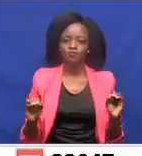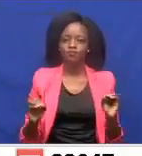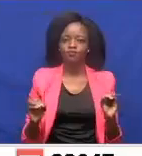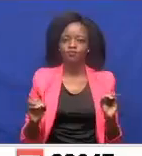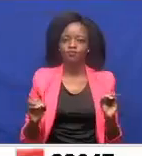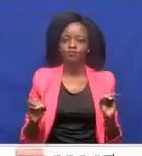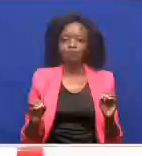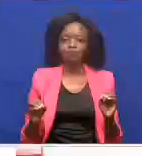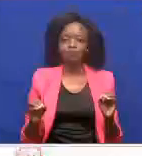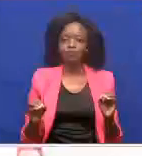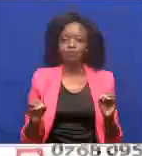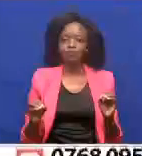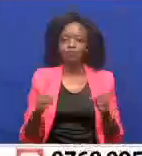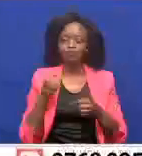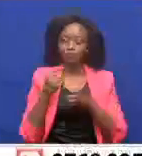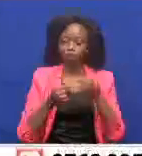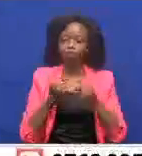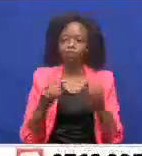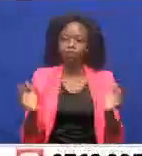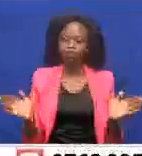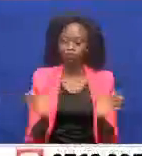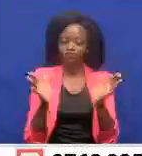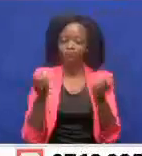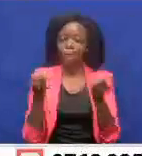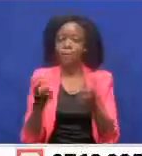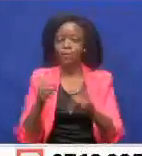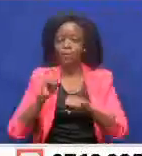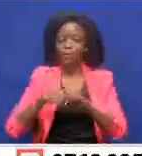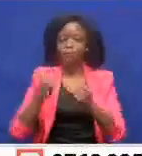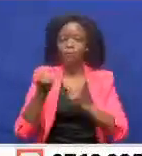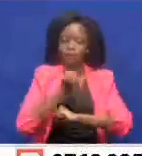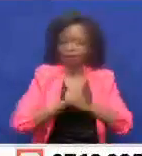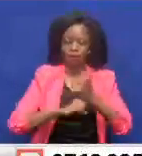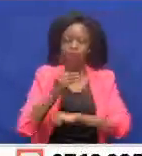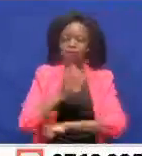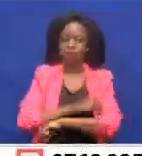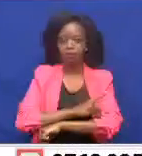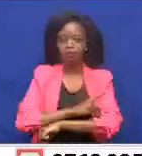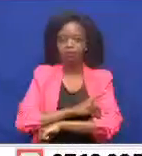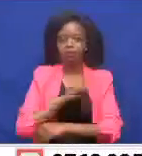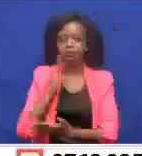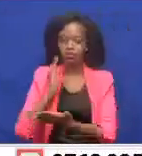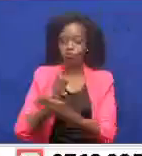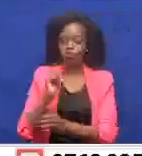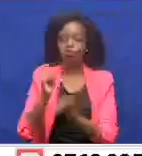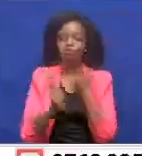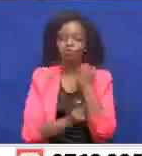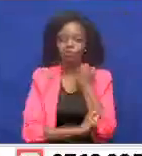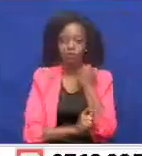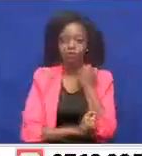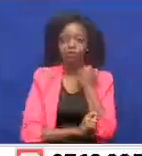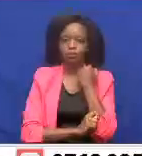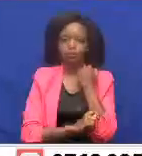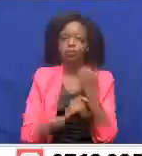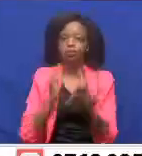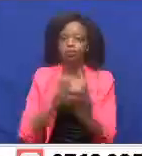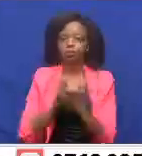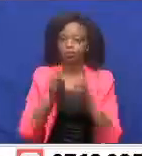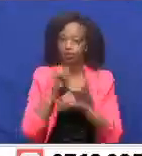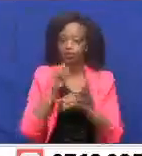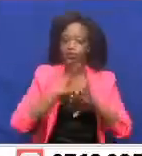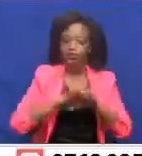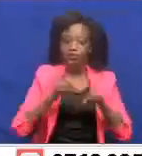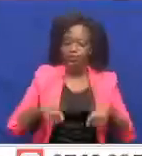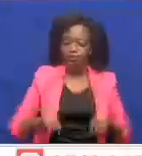kujionesha. Mulama continues to inspire many even after his active days on the pitch. The true testimony of a legend. That is not only good to